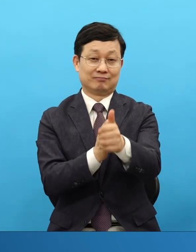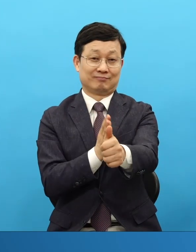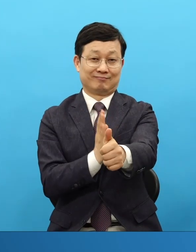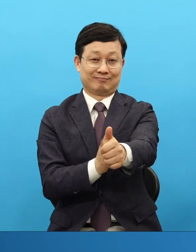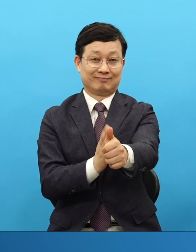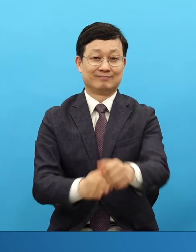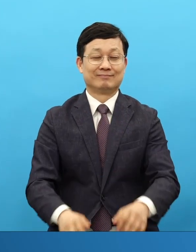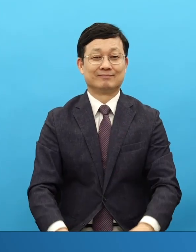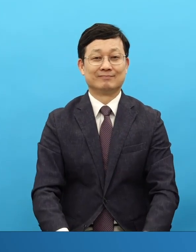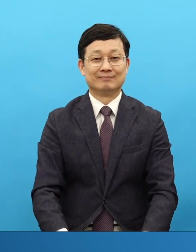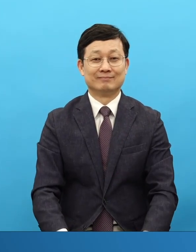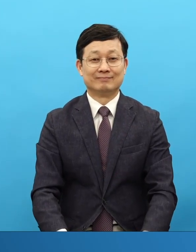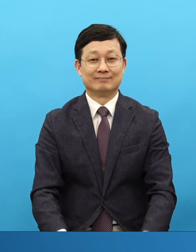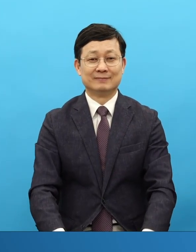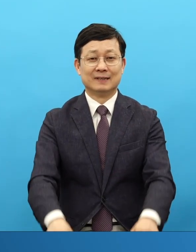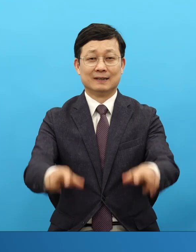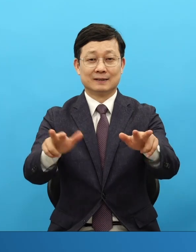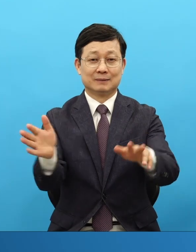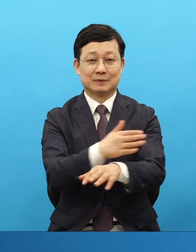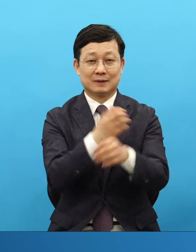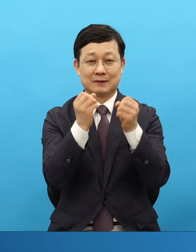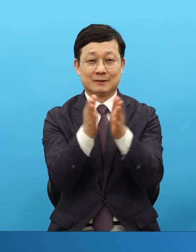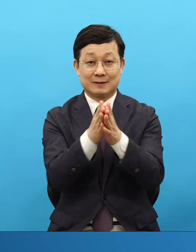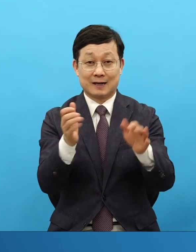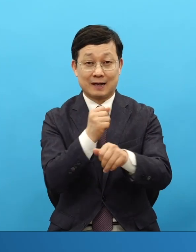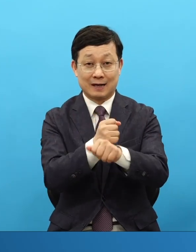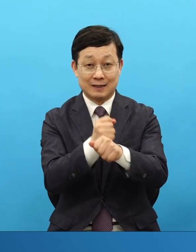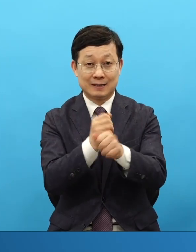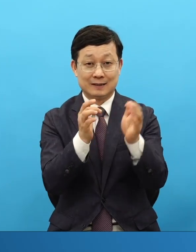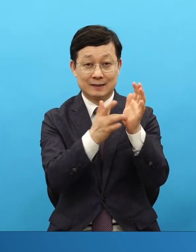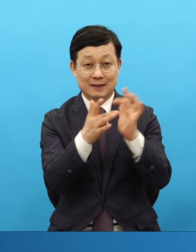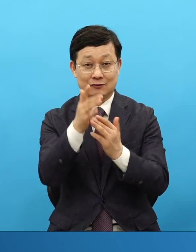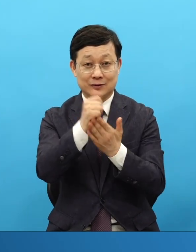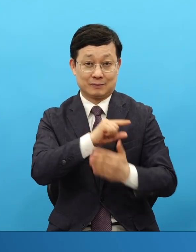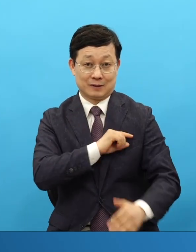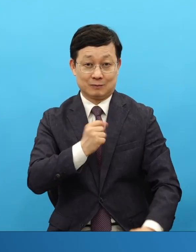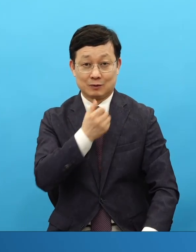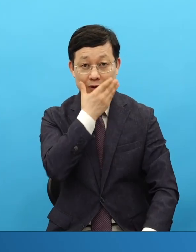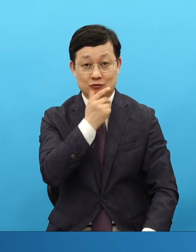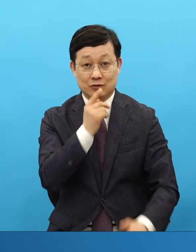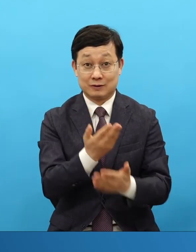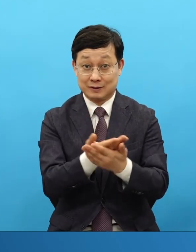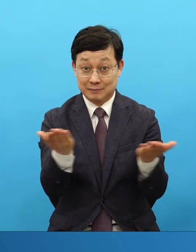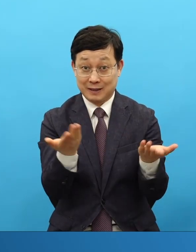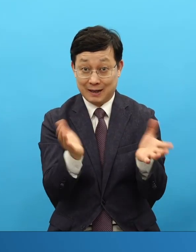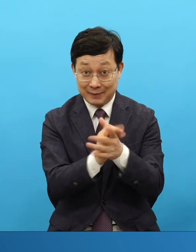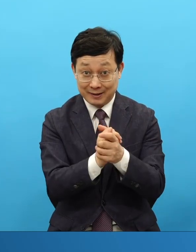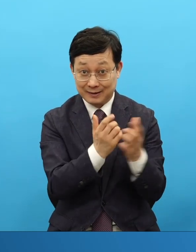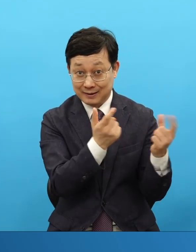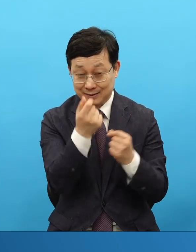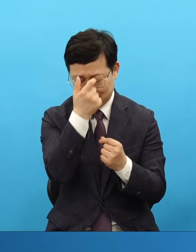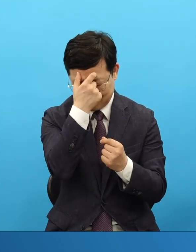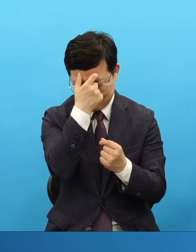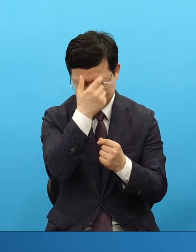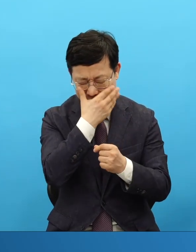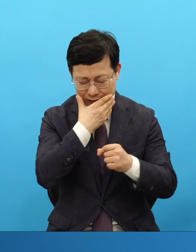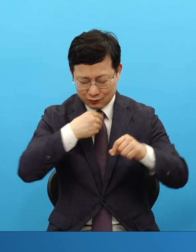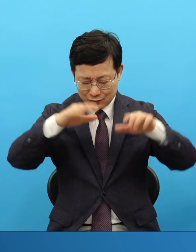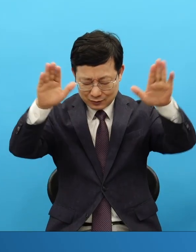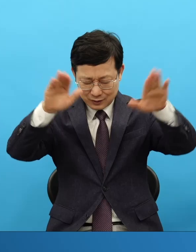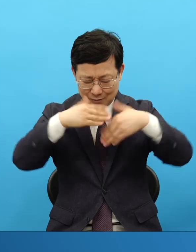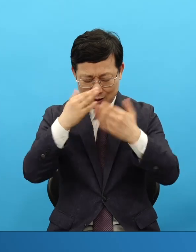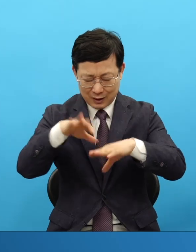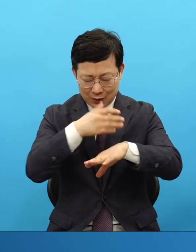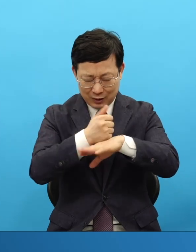health. 지금부터 시작하시기를 주의 이름으로 축복합니다. In the name of the Lord, you will begin 기도하겠습니다. today. Let us pray. 만왕의 왕이신